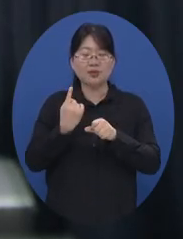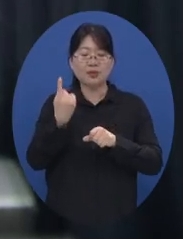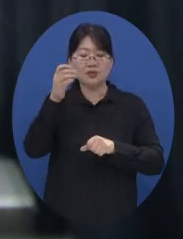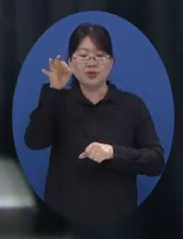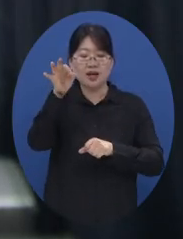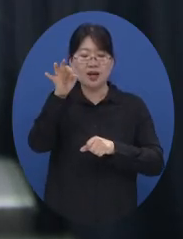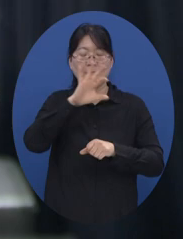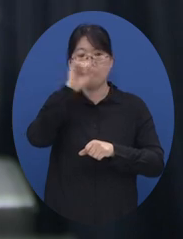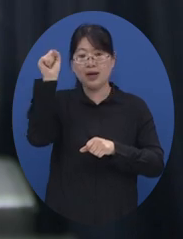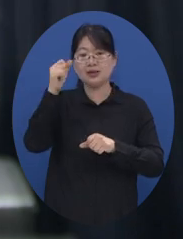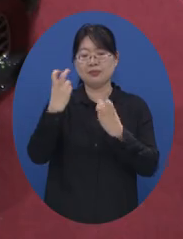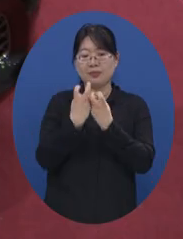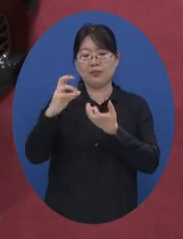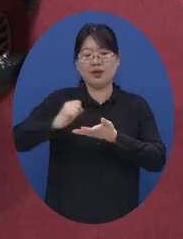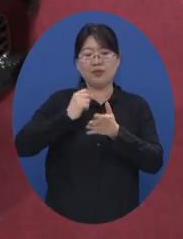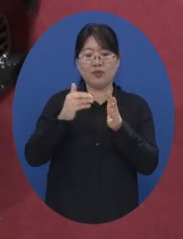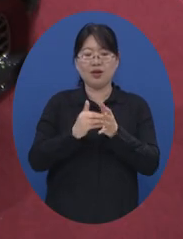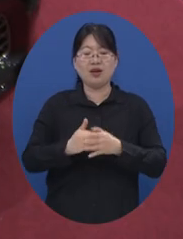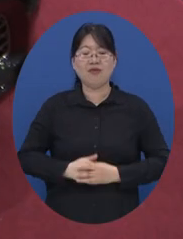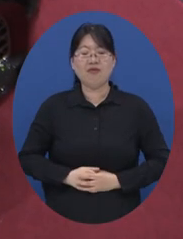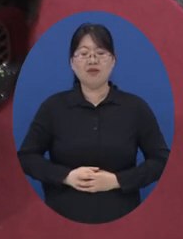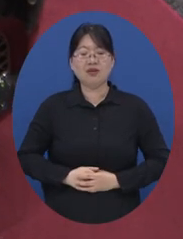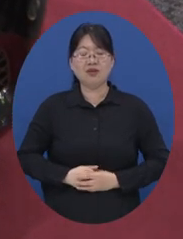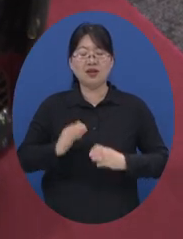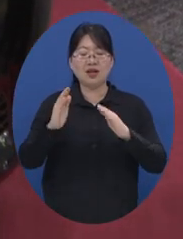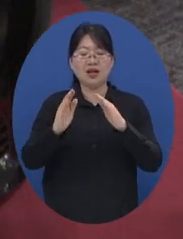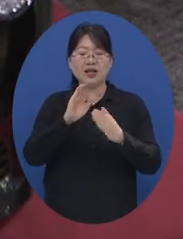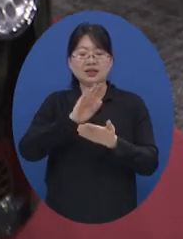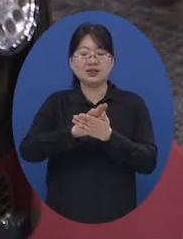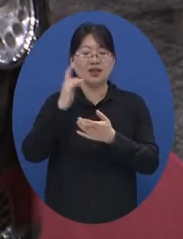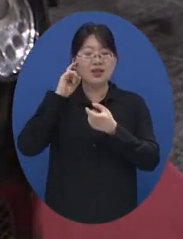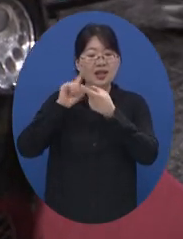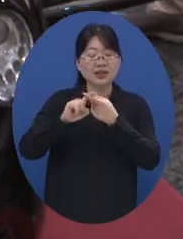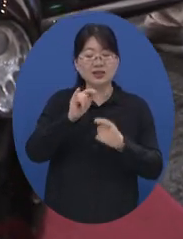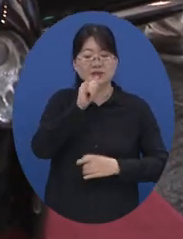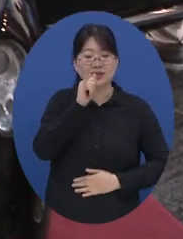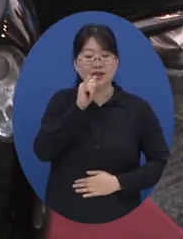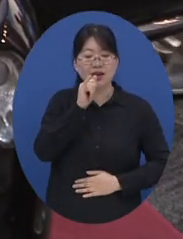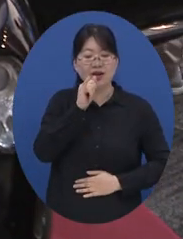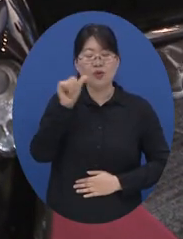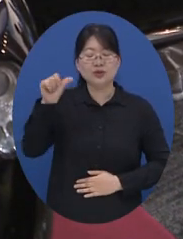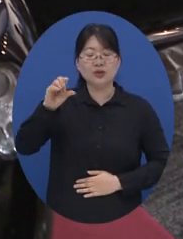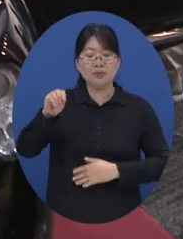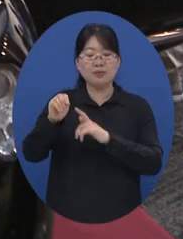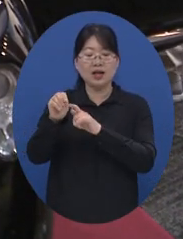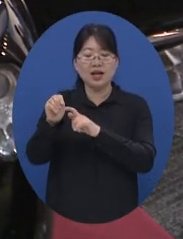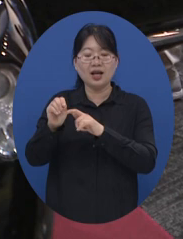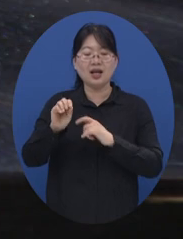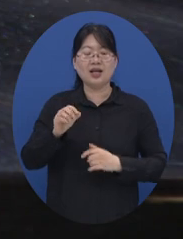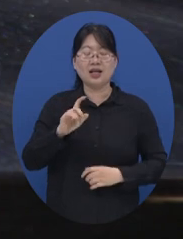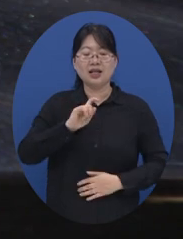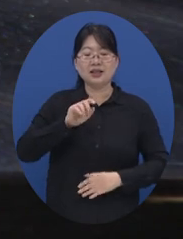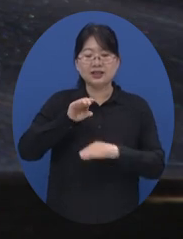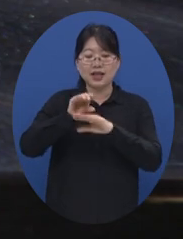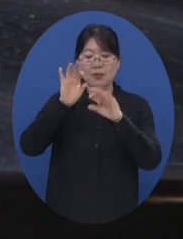제시한 사람이 낙찰받는 방식. 이날 공매에서 가장 뜨거운 관심을 모았던 감정가 5천만 원의 벤틀리